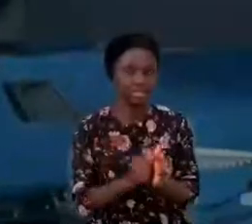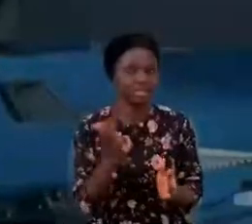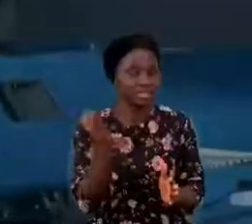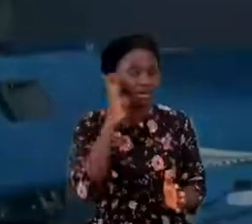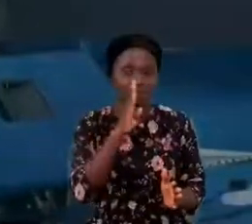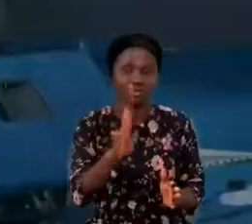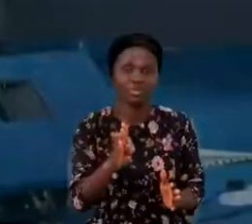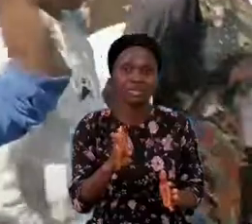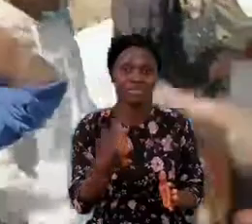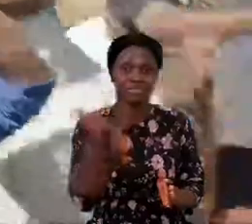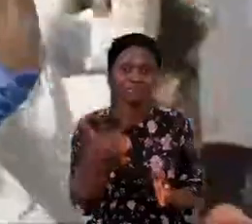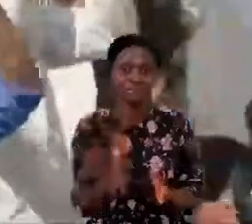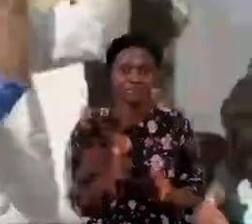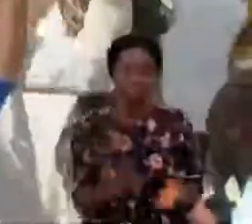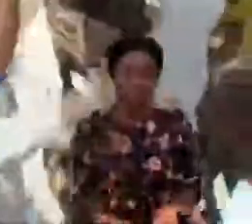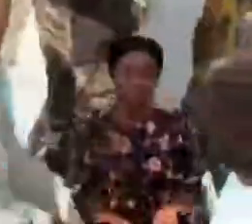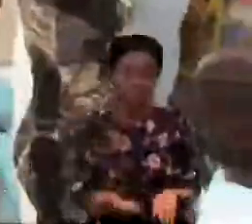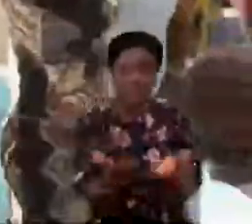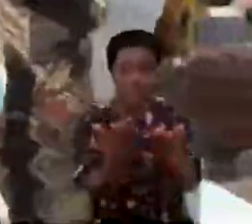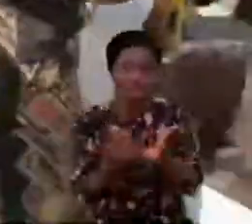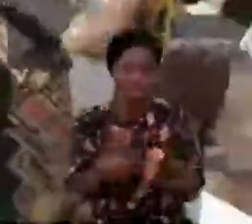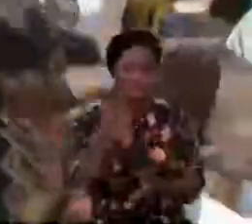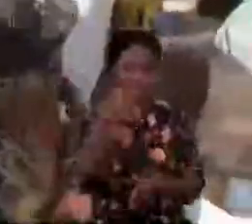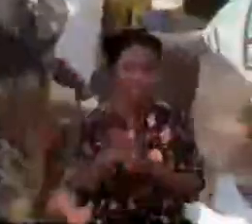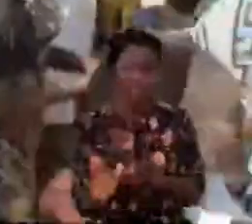y aura une impartition dans ta vie.